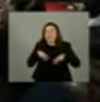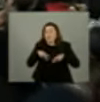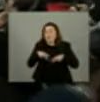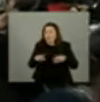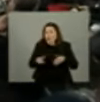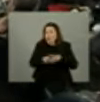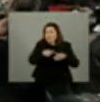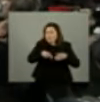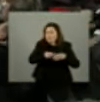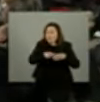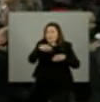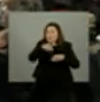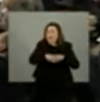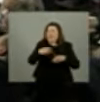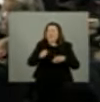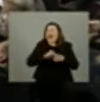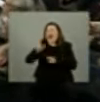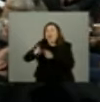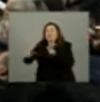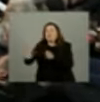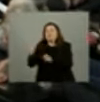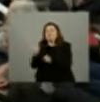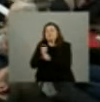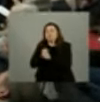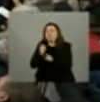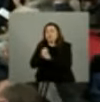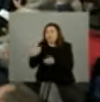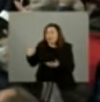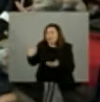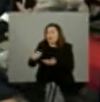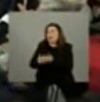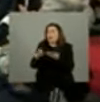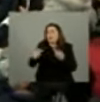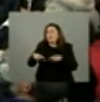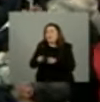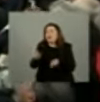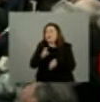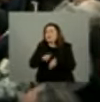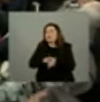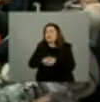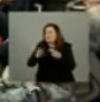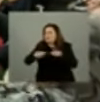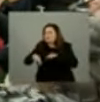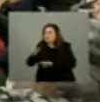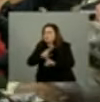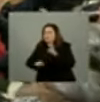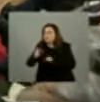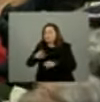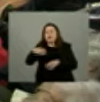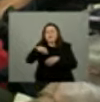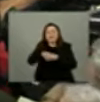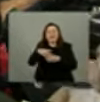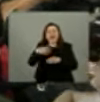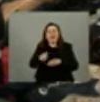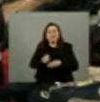προφανές ότι επιχειρεί αυτή τη στιγμή να κερδίσει εντυπώσεις απέναντι στον Αλέξη Τσίπρα. Μην ξεχνάτε, είναι ο παλιός ηγέτης με τον